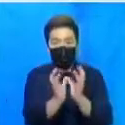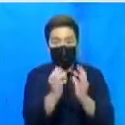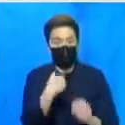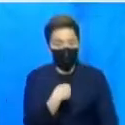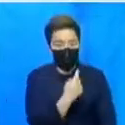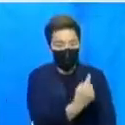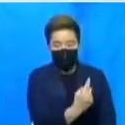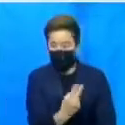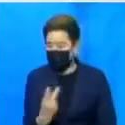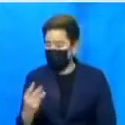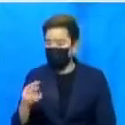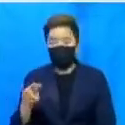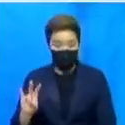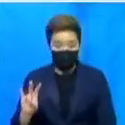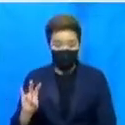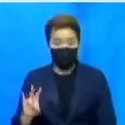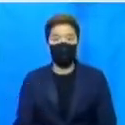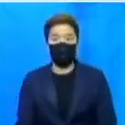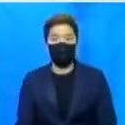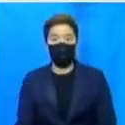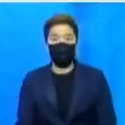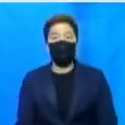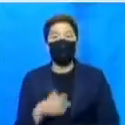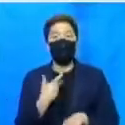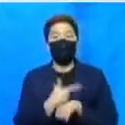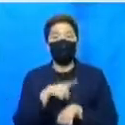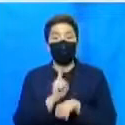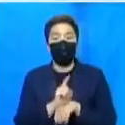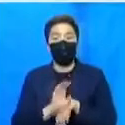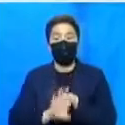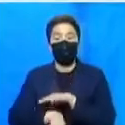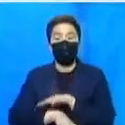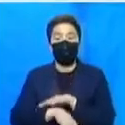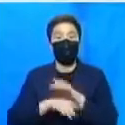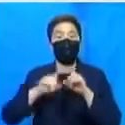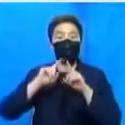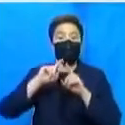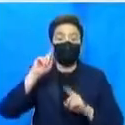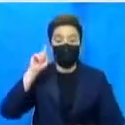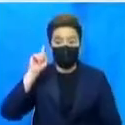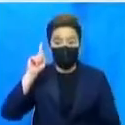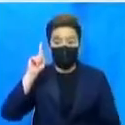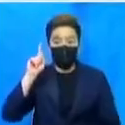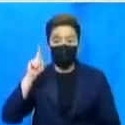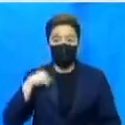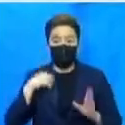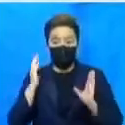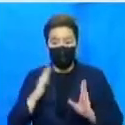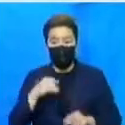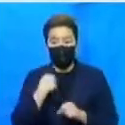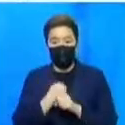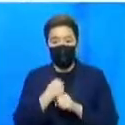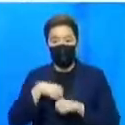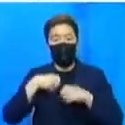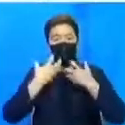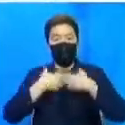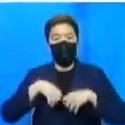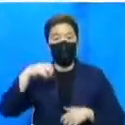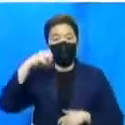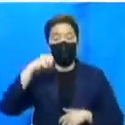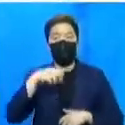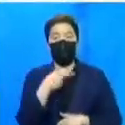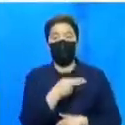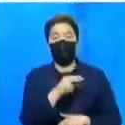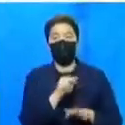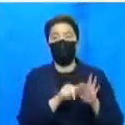ครื่องค่ะประธานกรรมการสุ่มจับลูกบอลพลาสติกลูกที่1 ช้กับเครื่องออกรางวัลไฟฟ้าอัตโนมัติหลักหน่